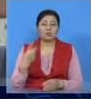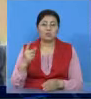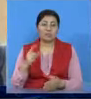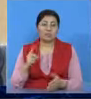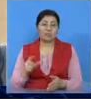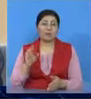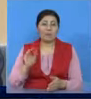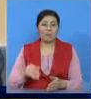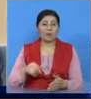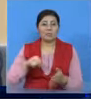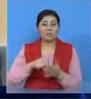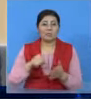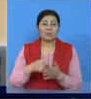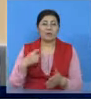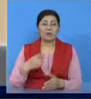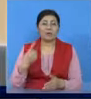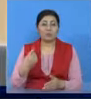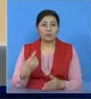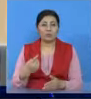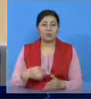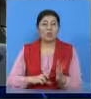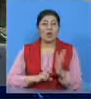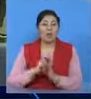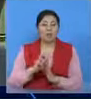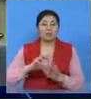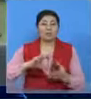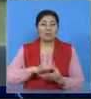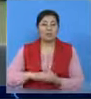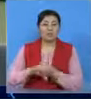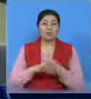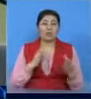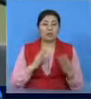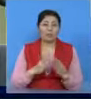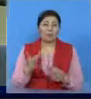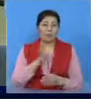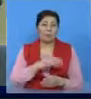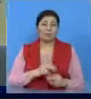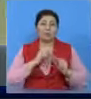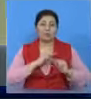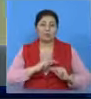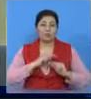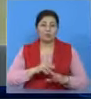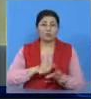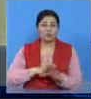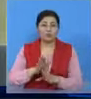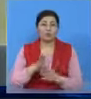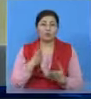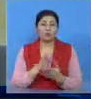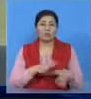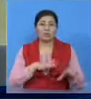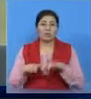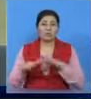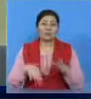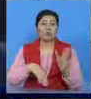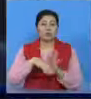мүше, одан бөлек 1100 бастауыш кәсіподақ ұйымы бар. Барлығы да өңірдегі кәсіподақтардың жұмысын үйлестіріп отыр. Салтанатты шарада